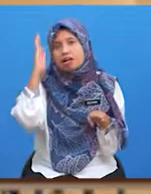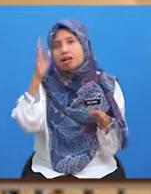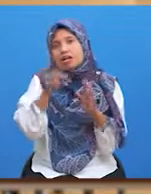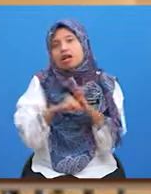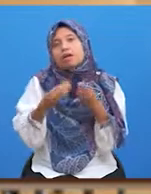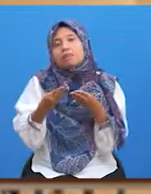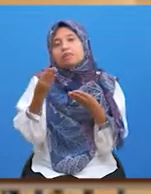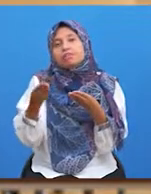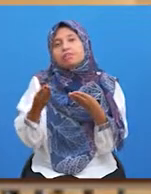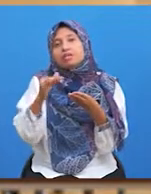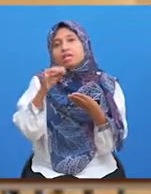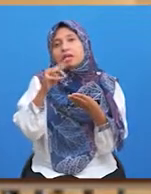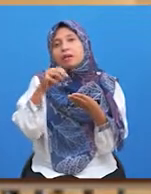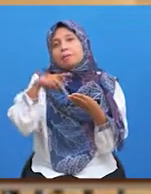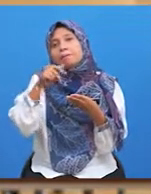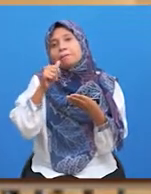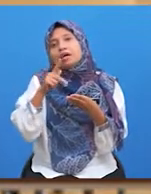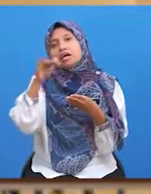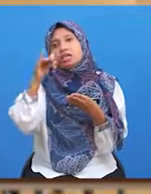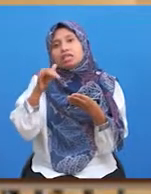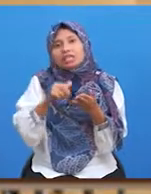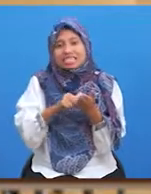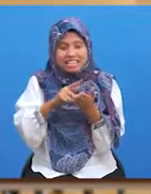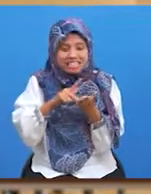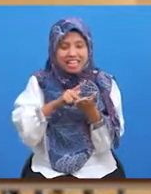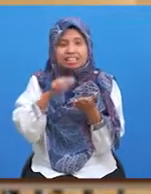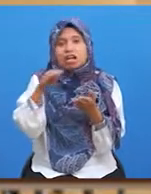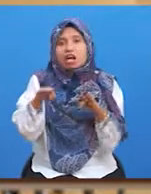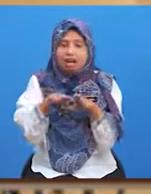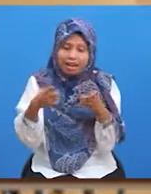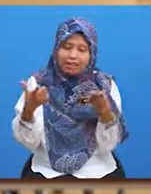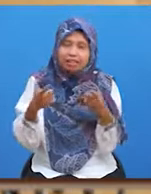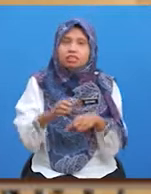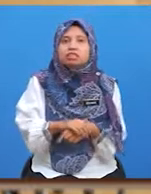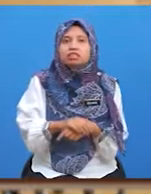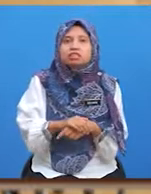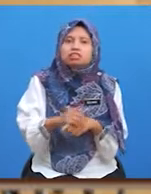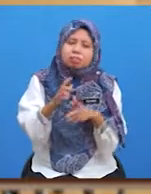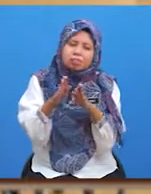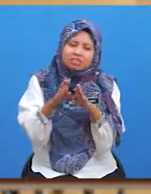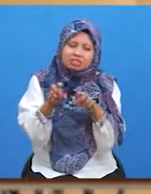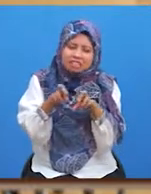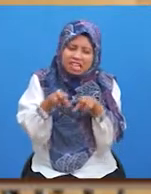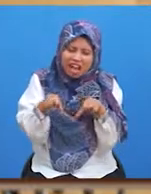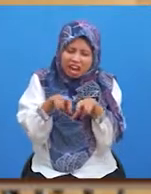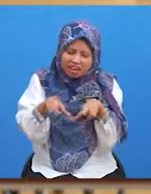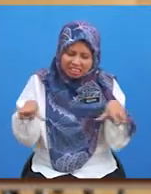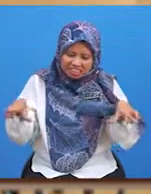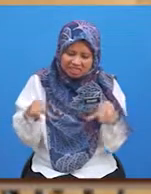memberi impak yang berbeza, terutamanya dari segi laras bahasa yang